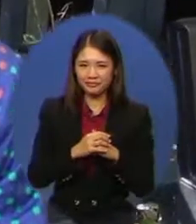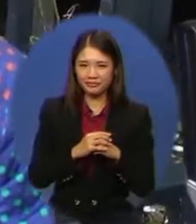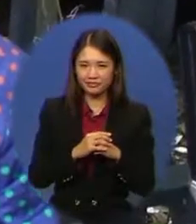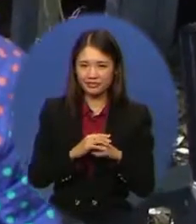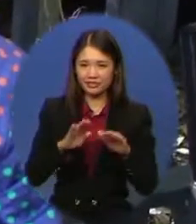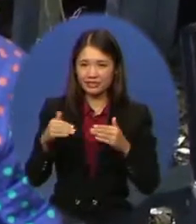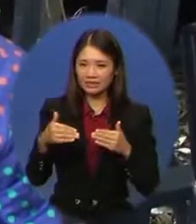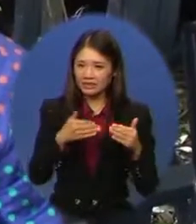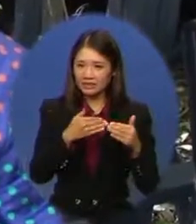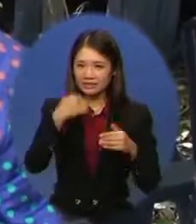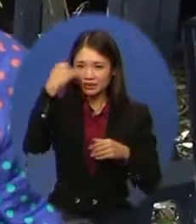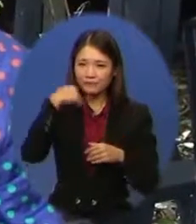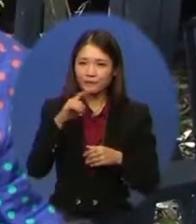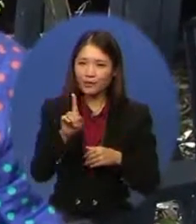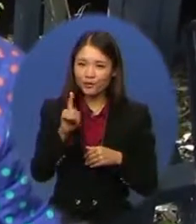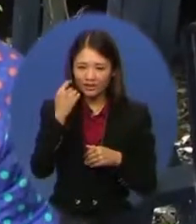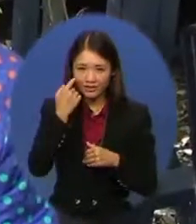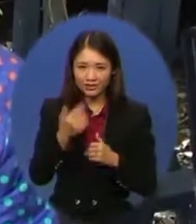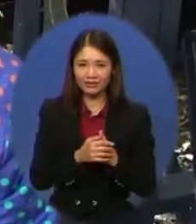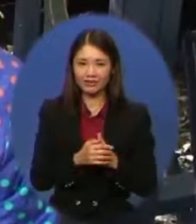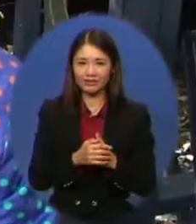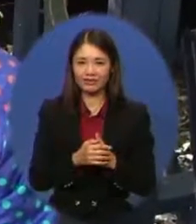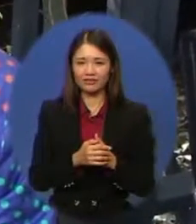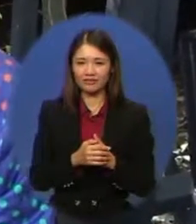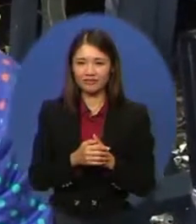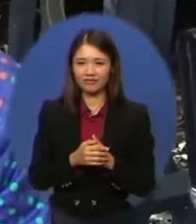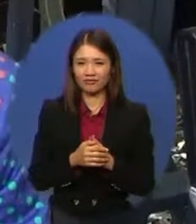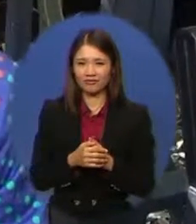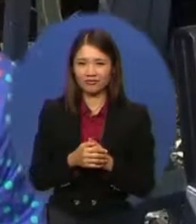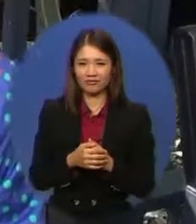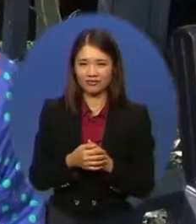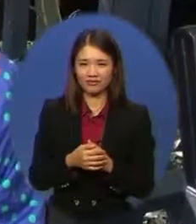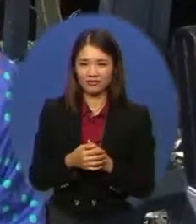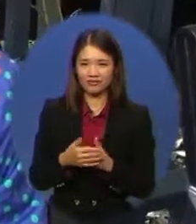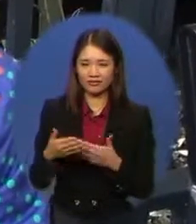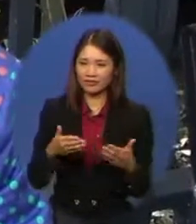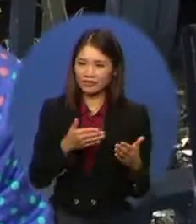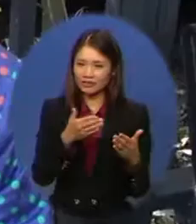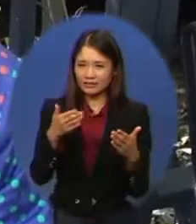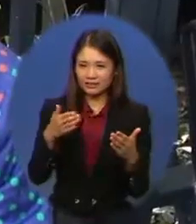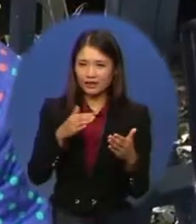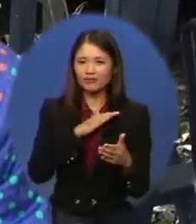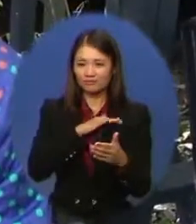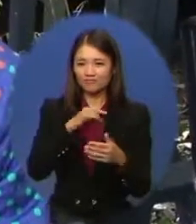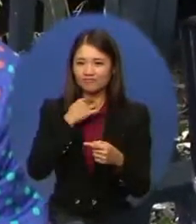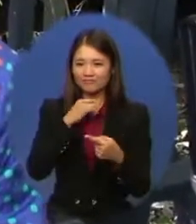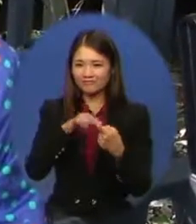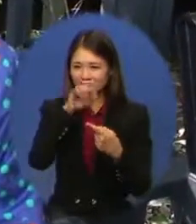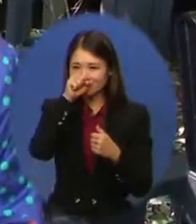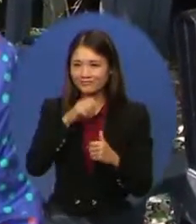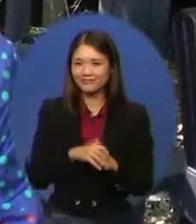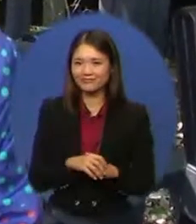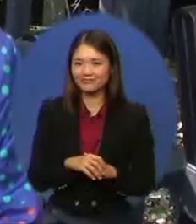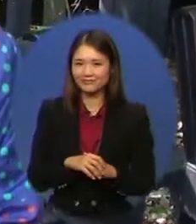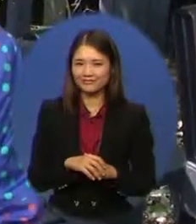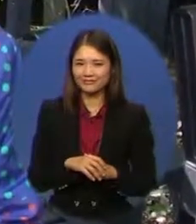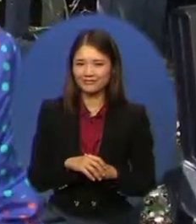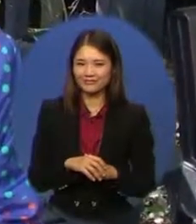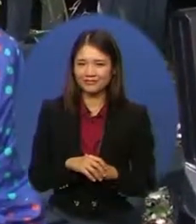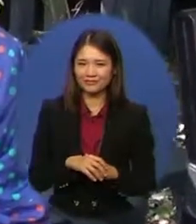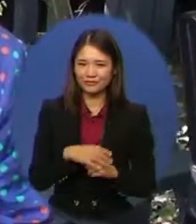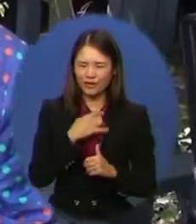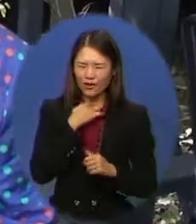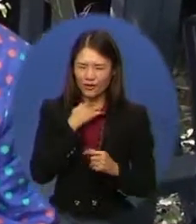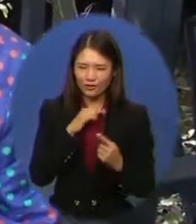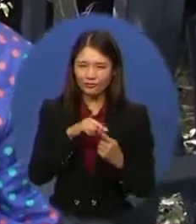길은 어떠세요? 예? 오늘 이 길은 어떠셨어요? 이 길이 너무 좋네요. 그러셨어요? 예, 네, 너무 좋아서